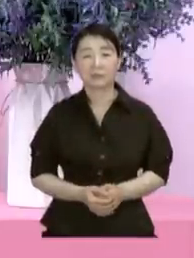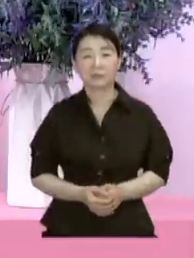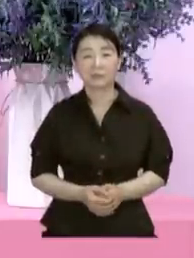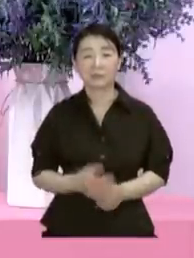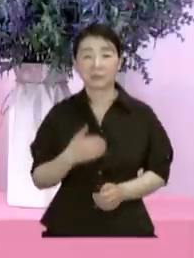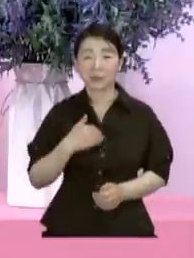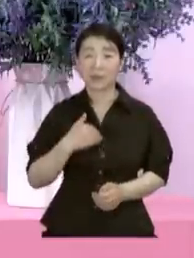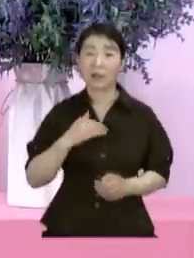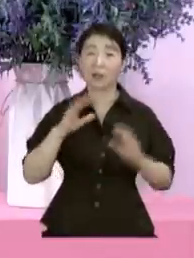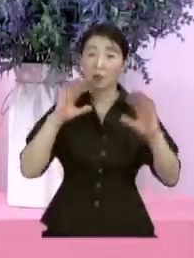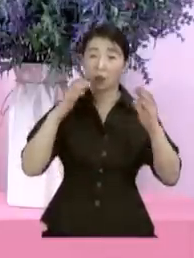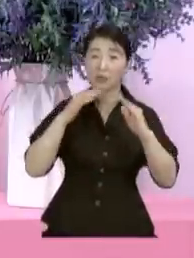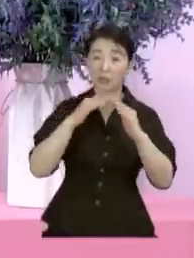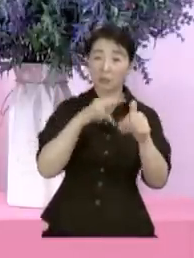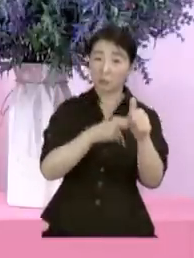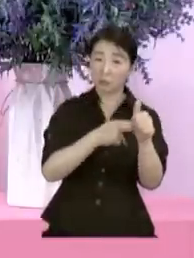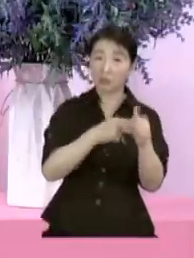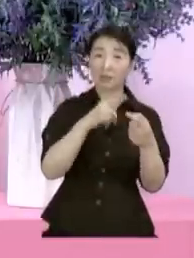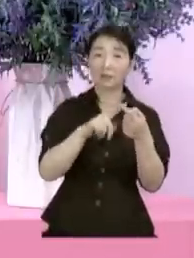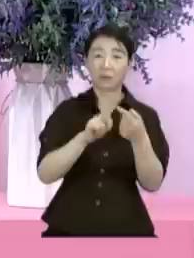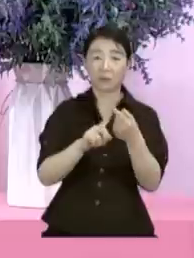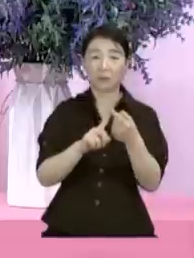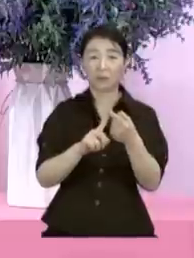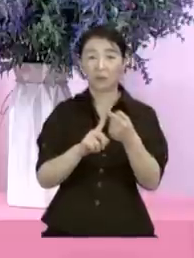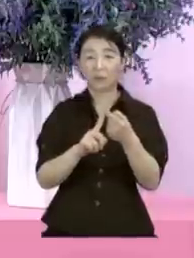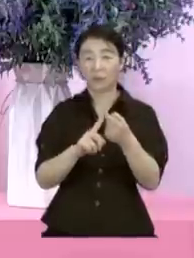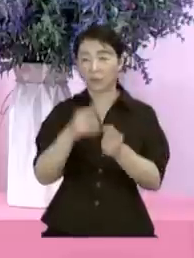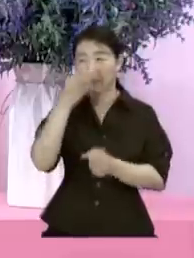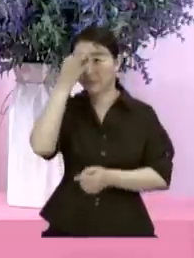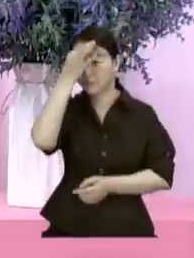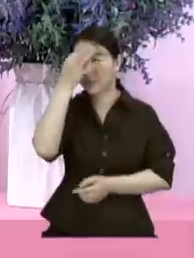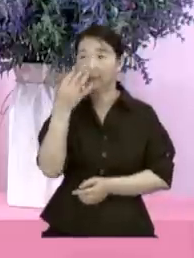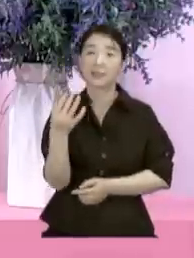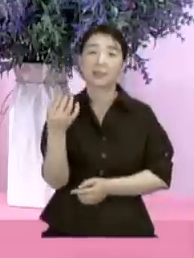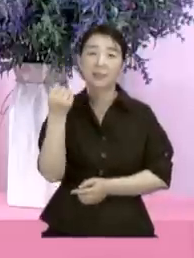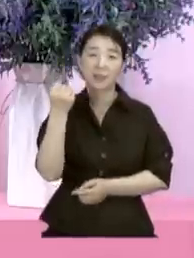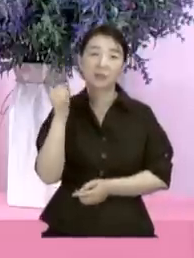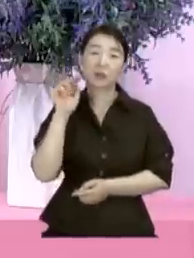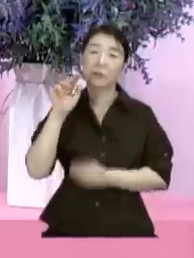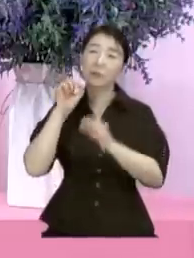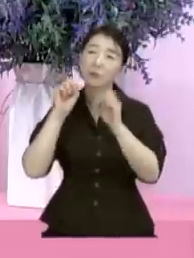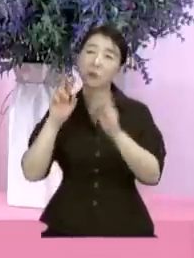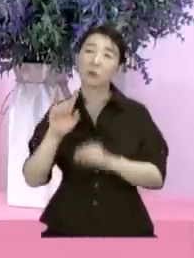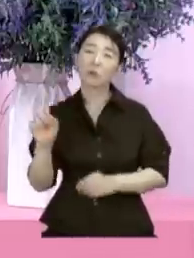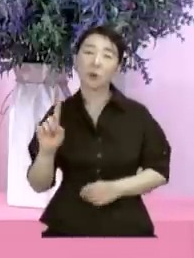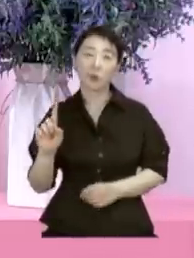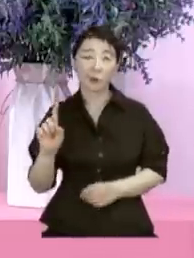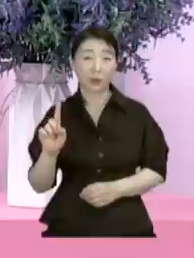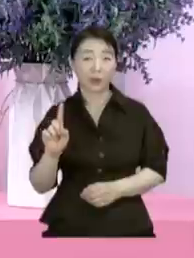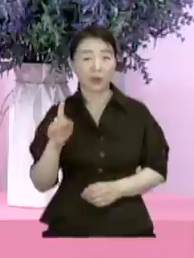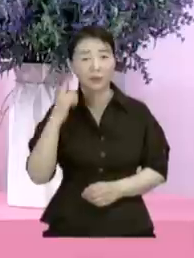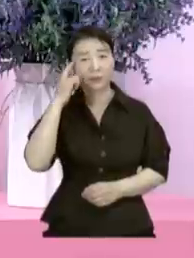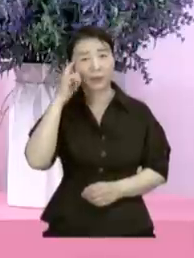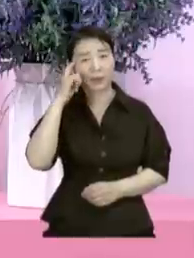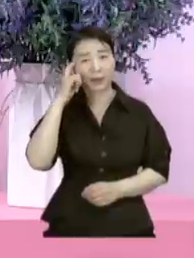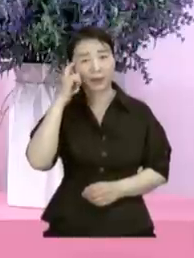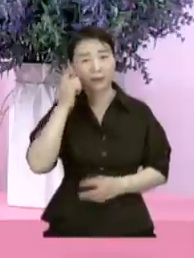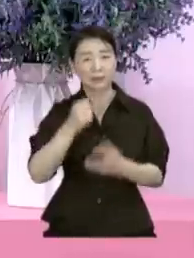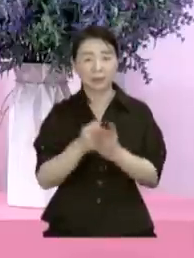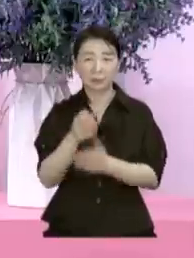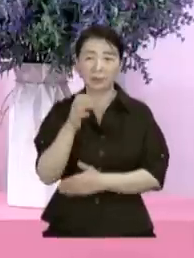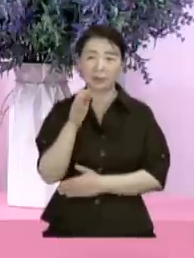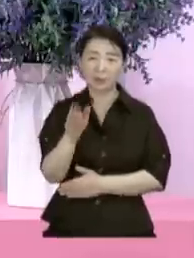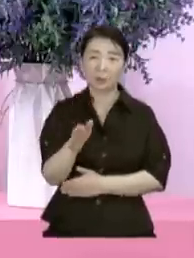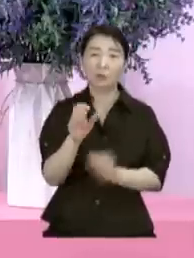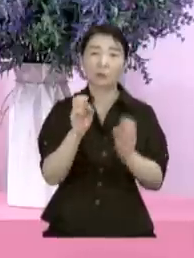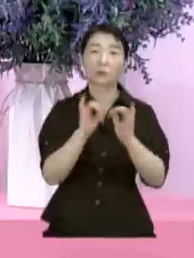가지고 내가 이 유치원 교사로서 어린이집 교사로서 이 재능을 가지고 어떤 선교를 할 수 있을까 하는 것을 생각하면서